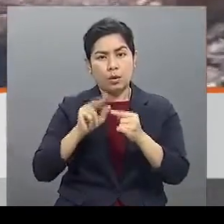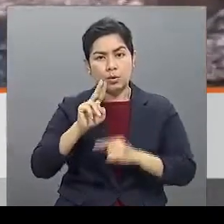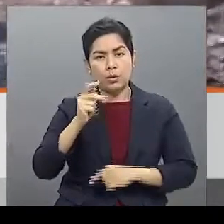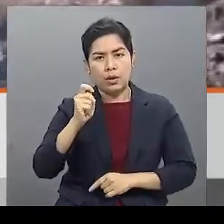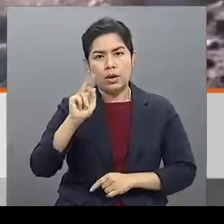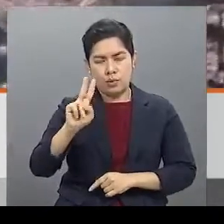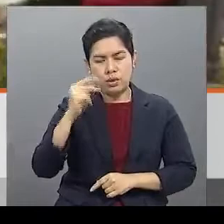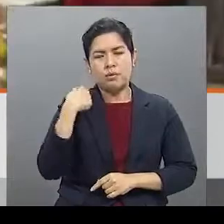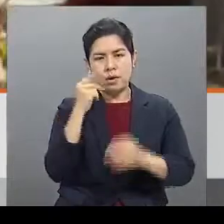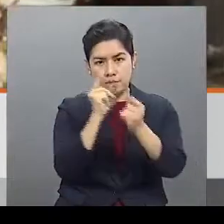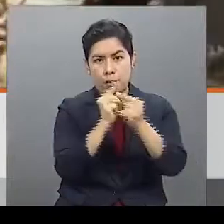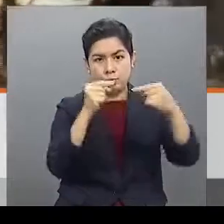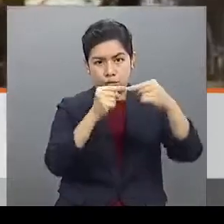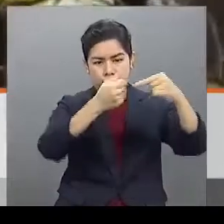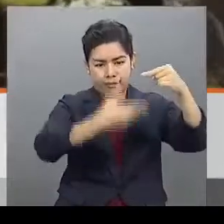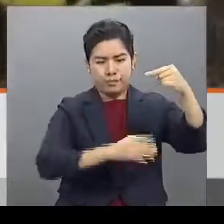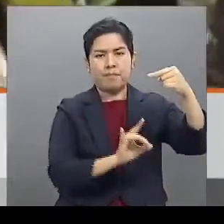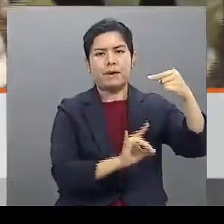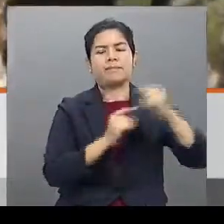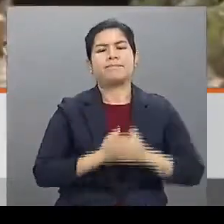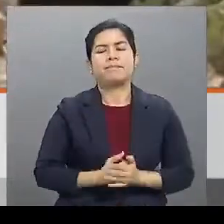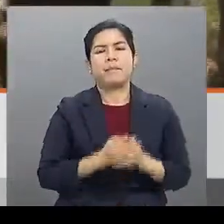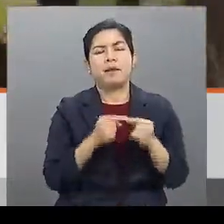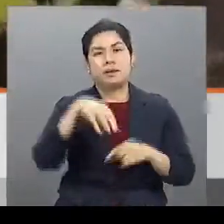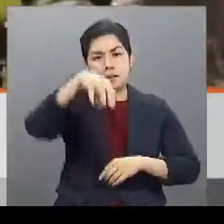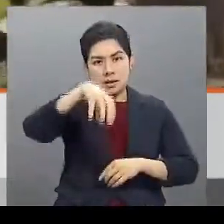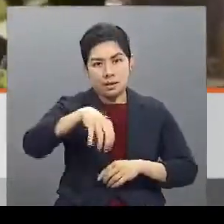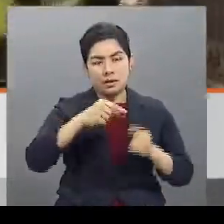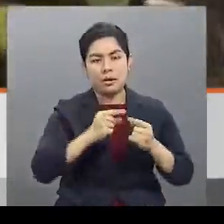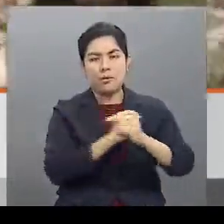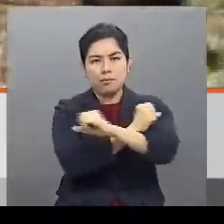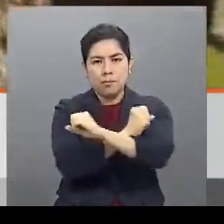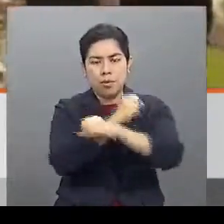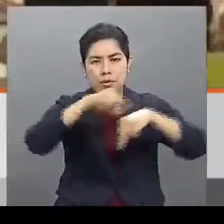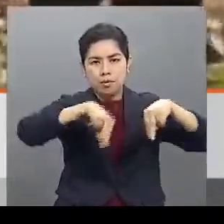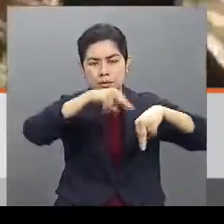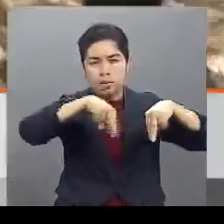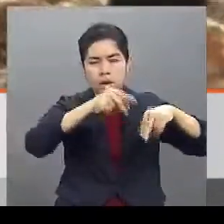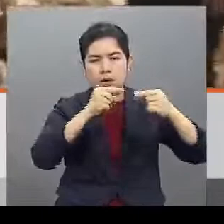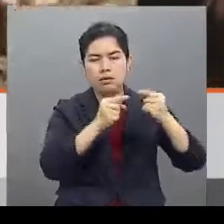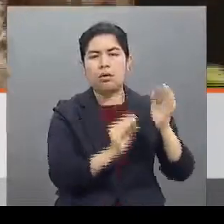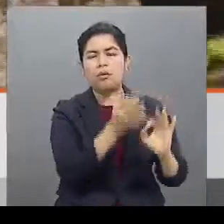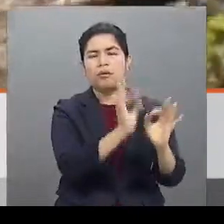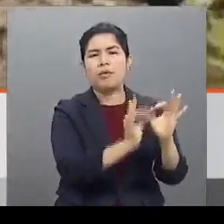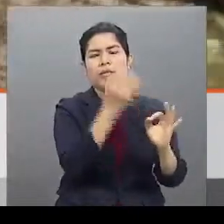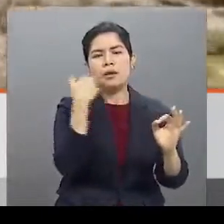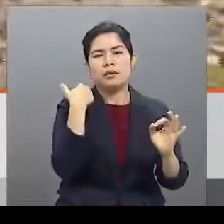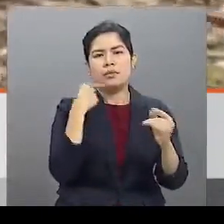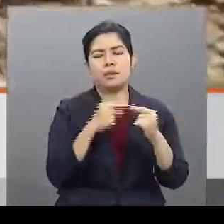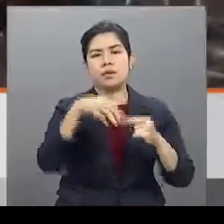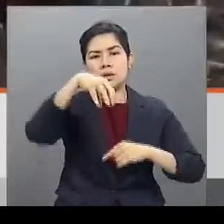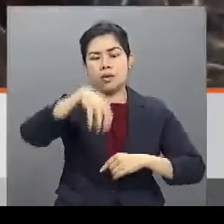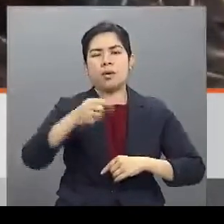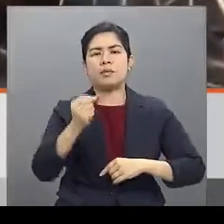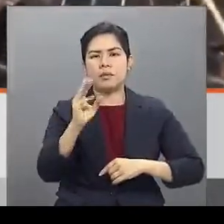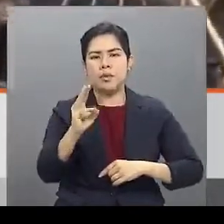ด้านเจ้าหน้าที่สถานีควบคุมไฟป่าห้วยห้องไครขุนแม่กวงสำนักบริหารพื้นที่อนุรักษ์ที่16ส่งเจ้าหน้าที่เข้าดับ